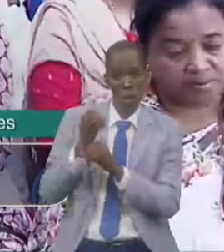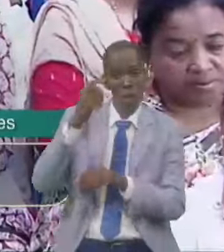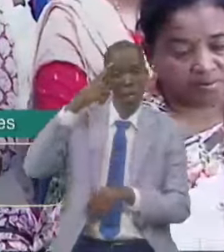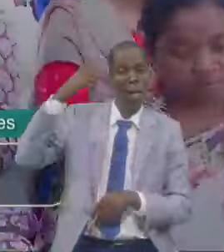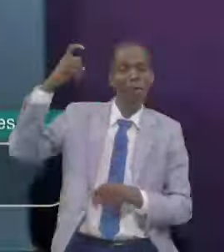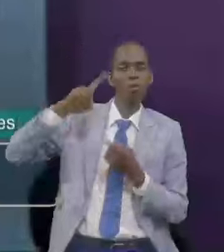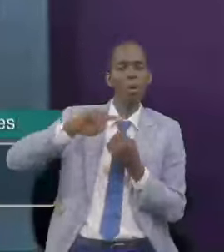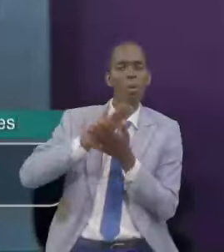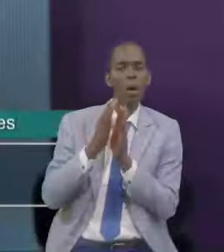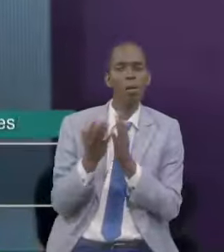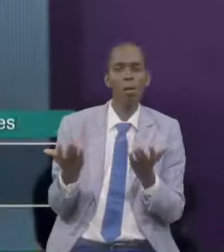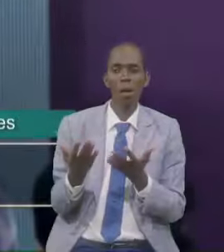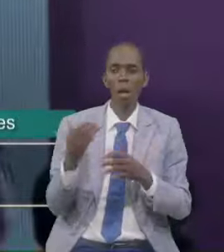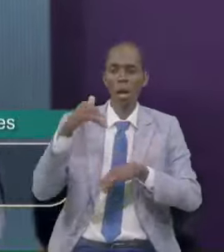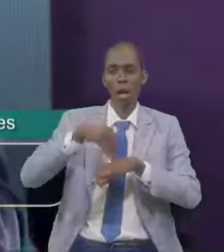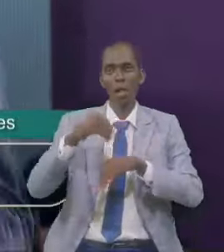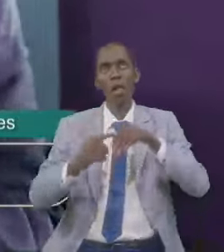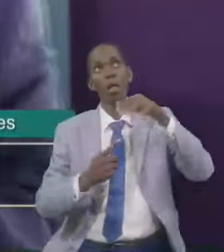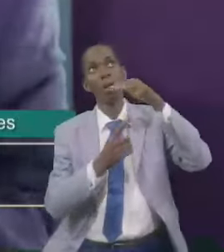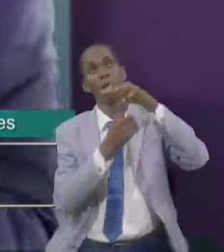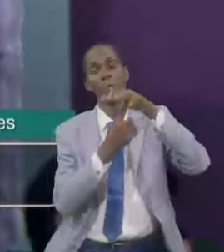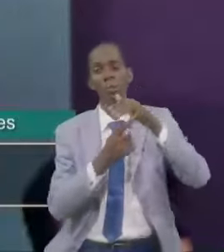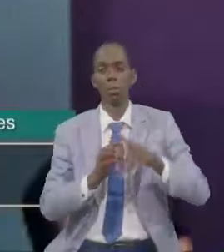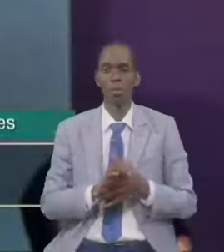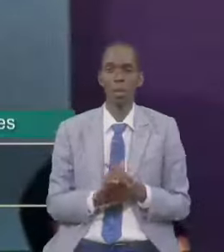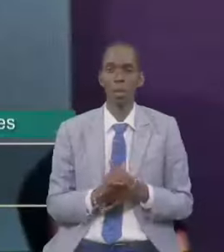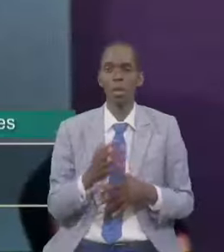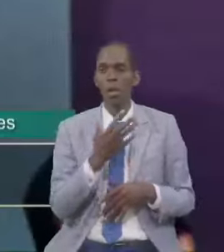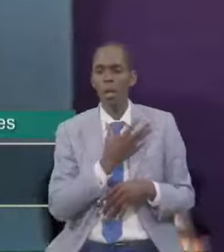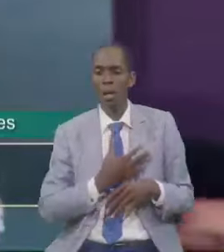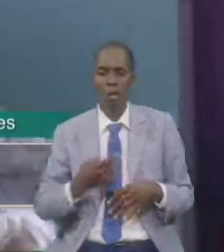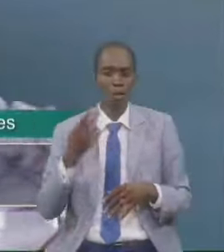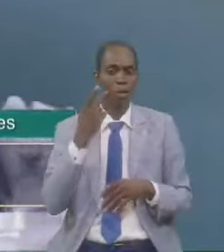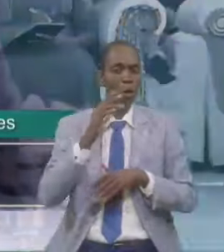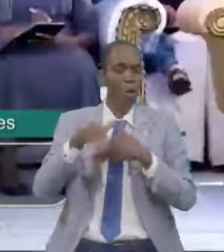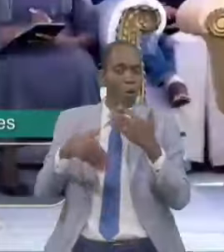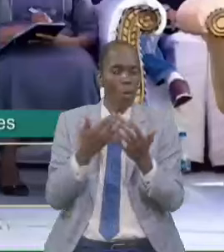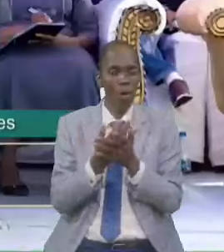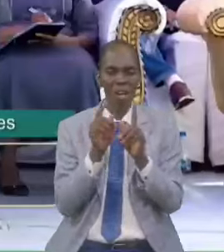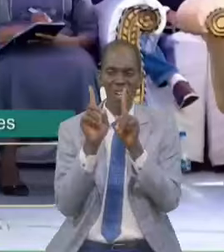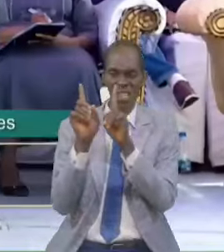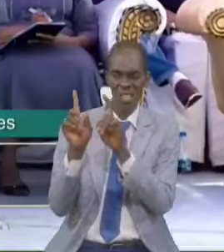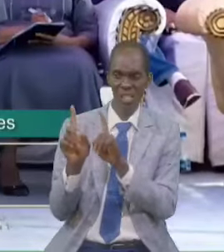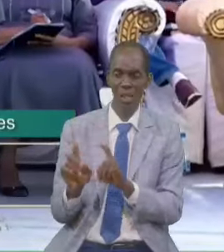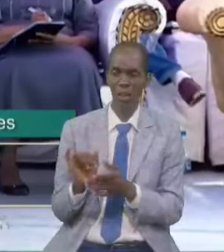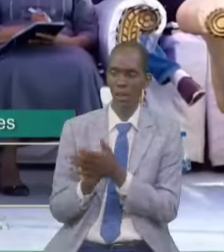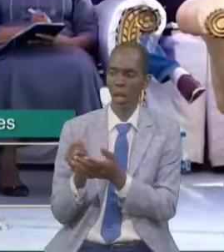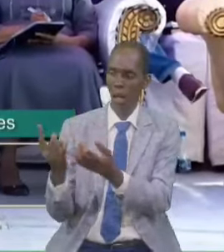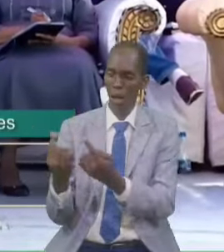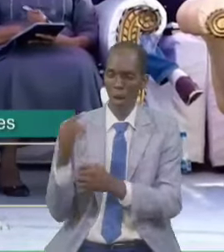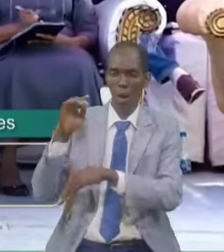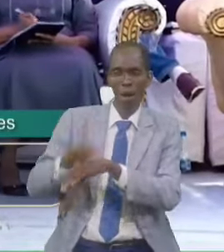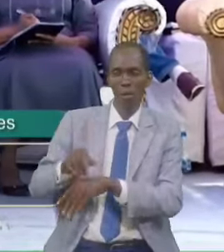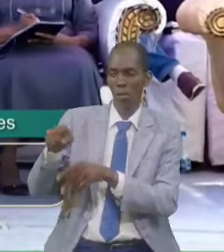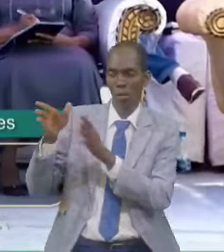ఆ యొక్క కల ఏంటంటే ఆయన హీరో కావాలి. And you see all the tests that came to Joseph. అయితే మీరు గమనించండి యోసేపుకు వచ్చిన పరీక్షలు ఎలా